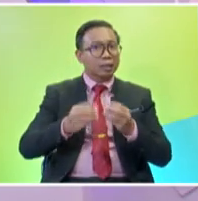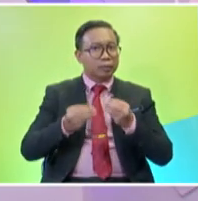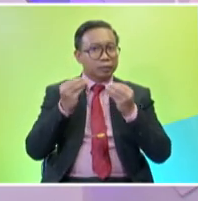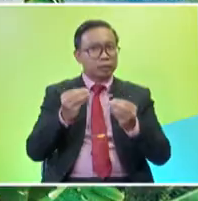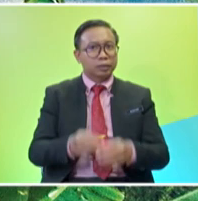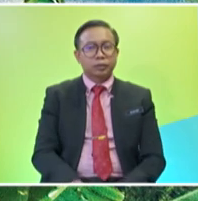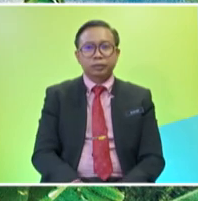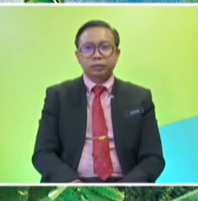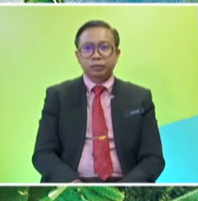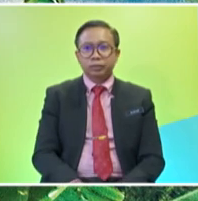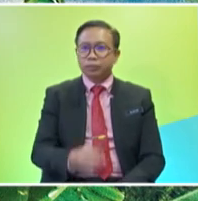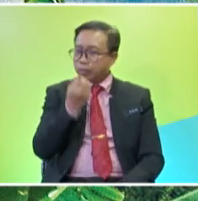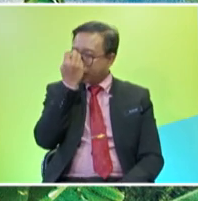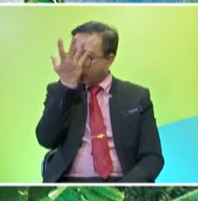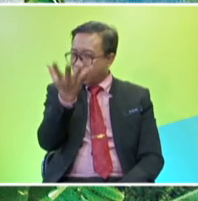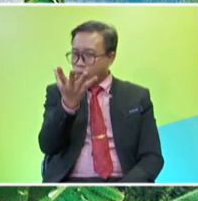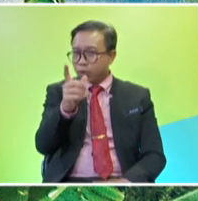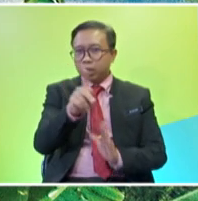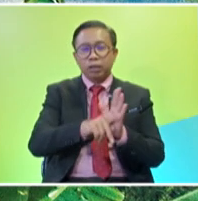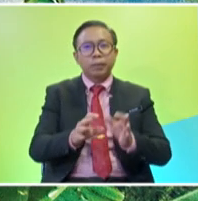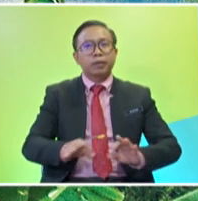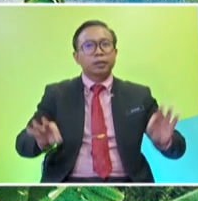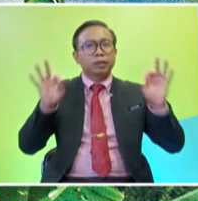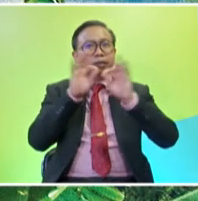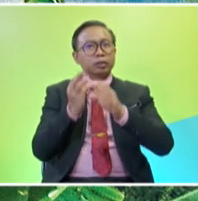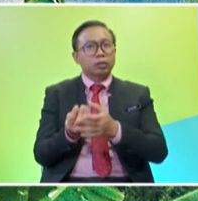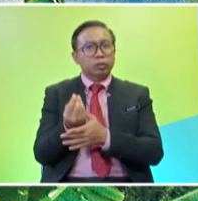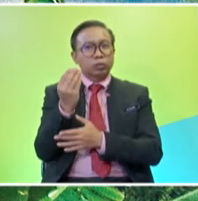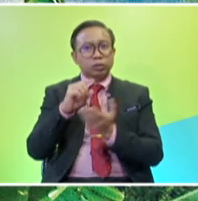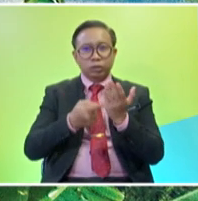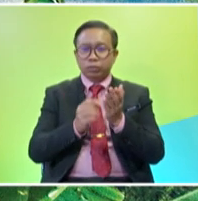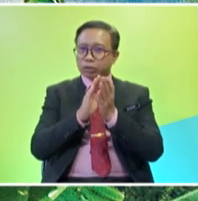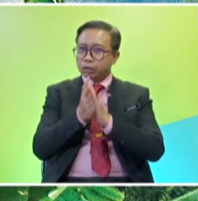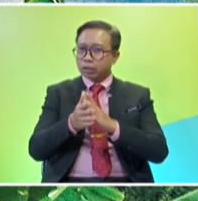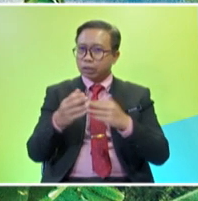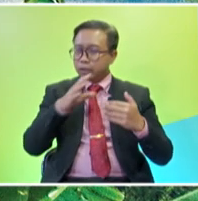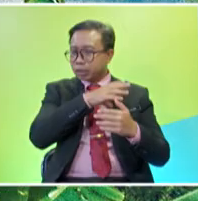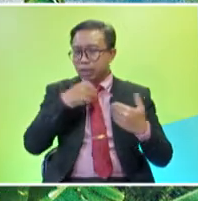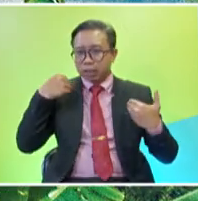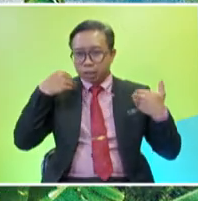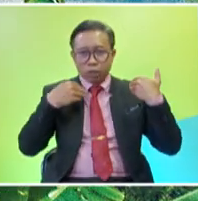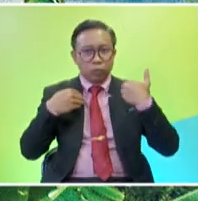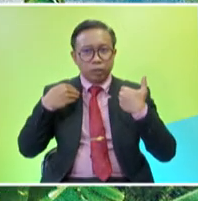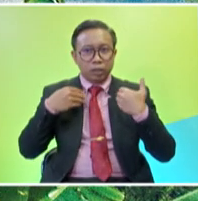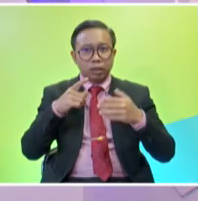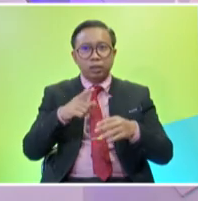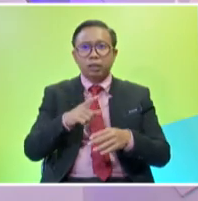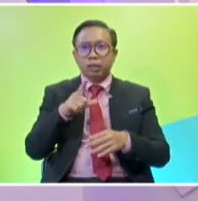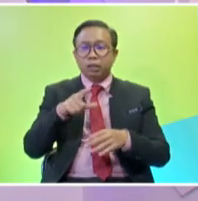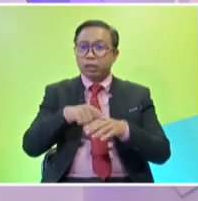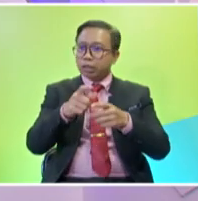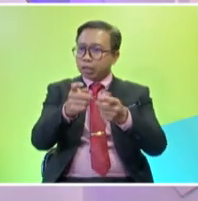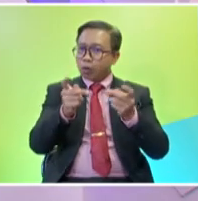bahaskan kepentingan tumbuh-tumbuhan sudah jadi dan hidup kalian di kawasan hutan di dunia oke